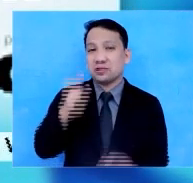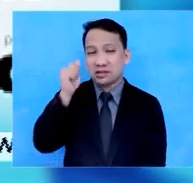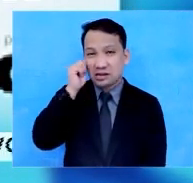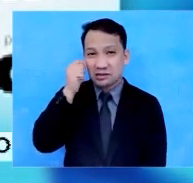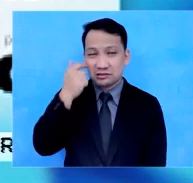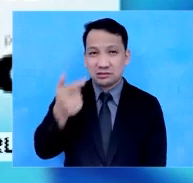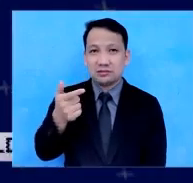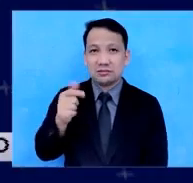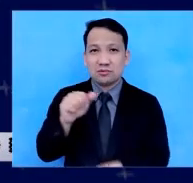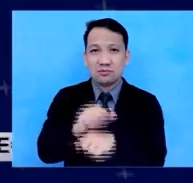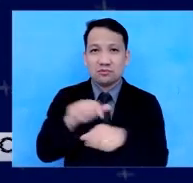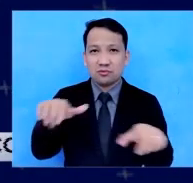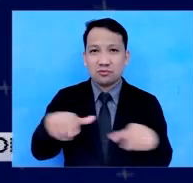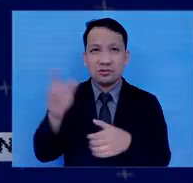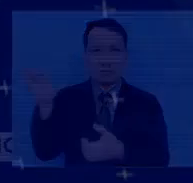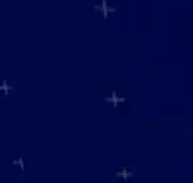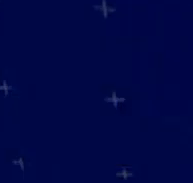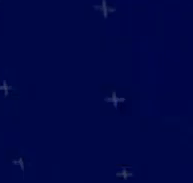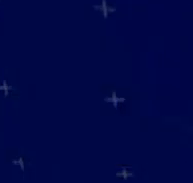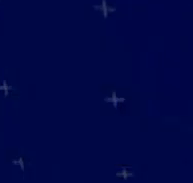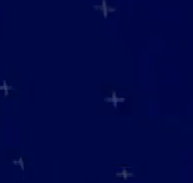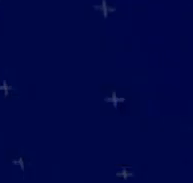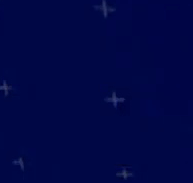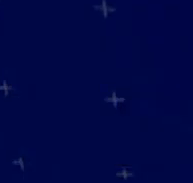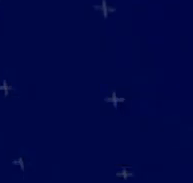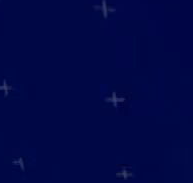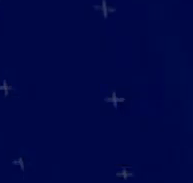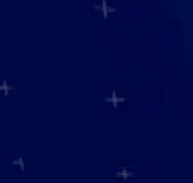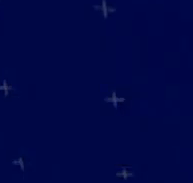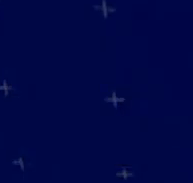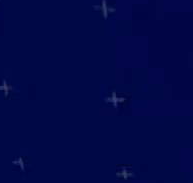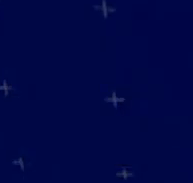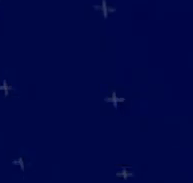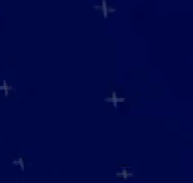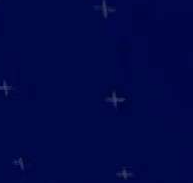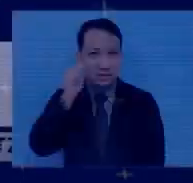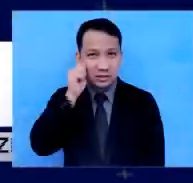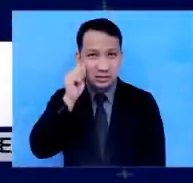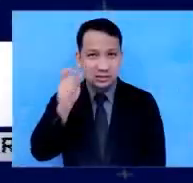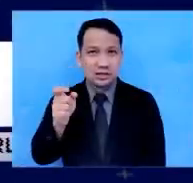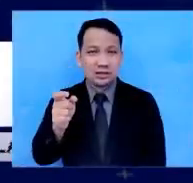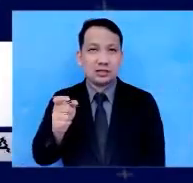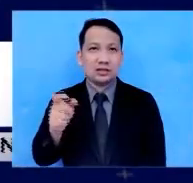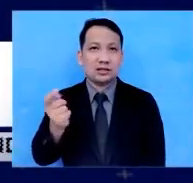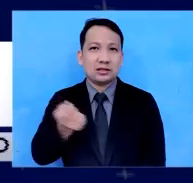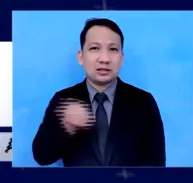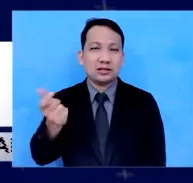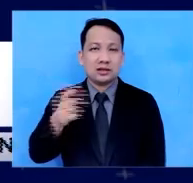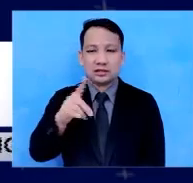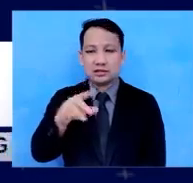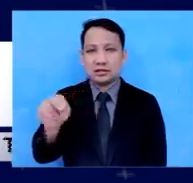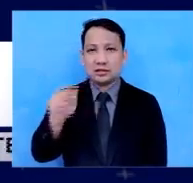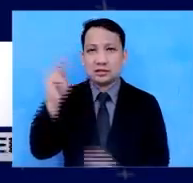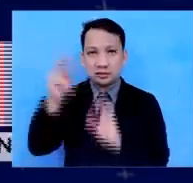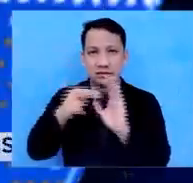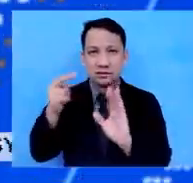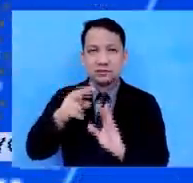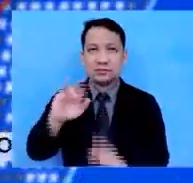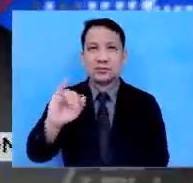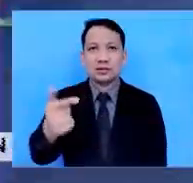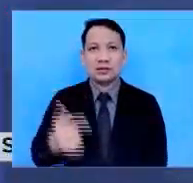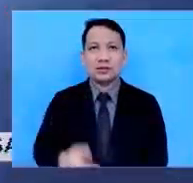sanang servidor, wala pa namang pahayag kaugnay sa nangyari si Alex. Binura na rin ni Danny ang video sa kanyang Instagram.